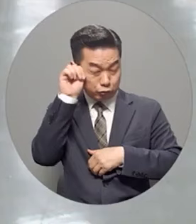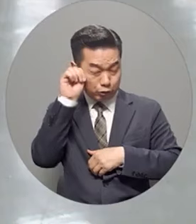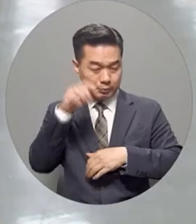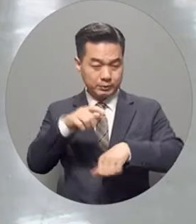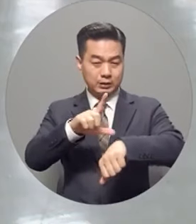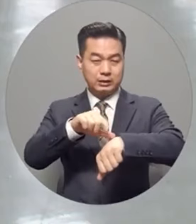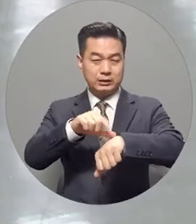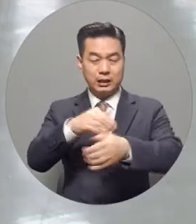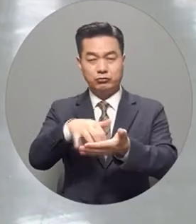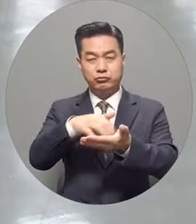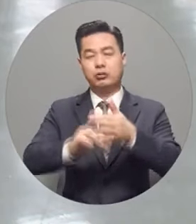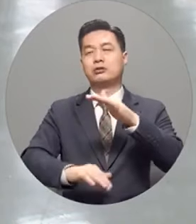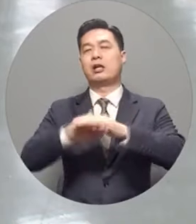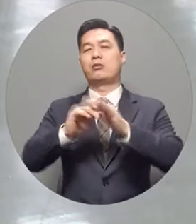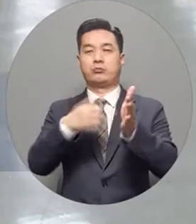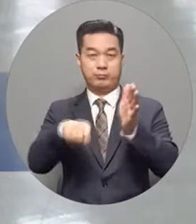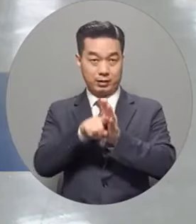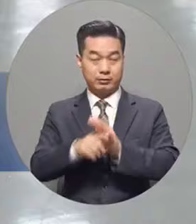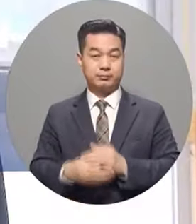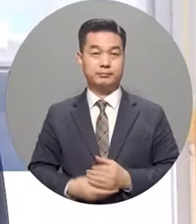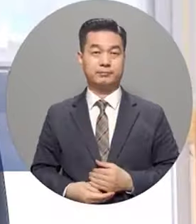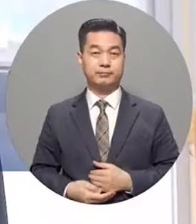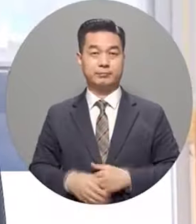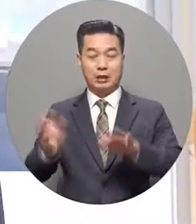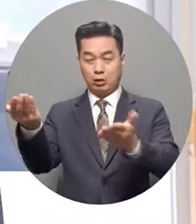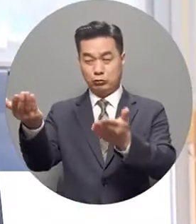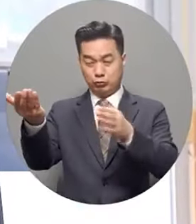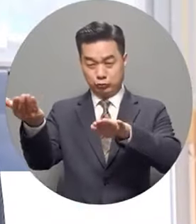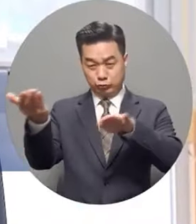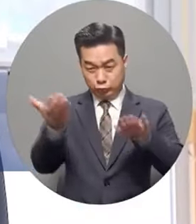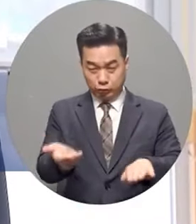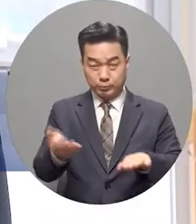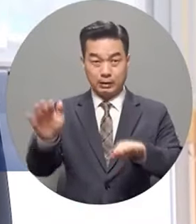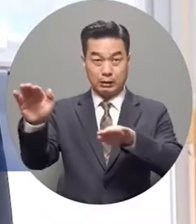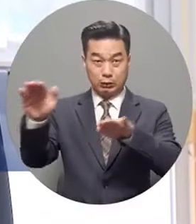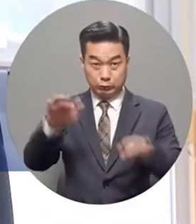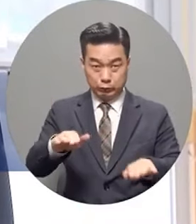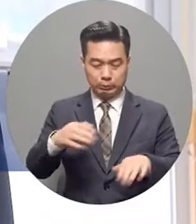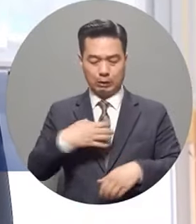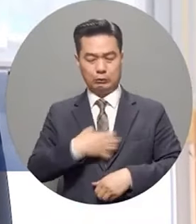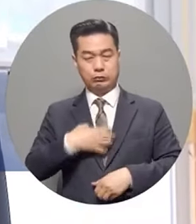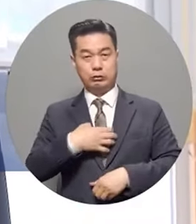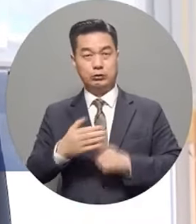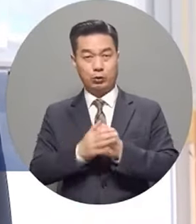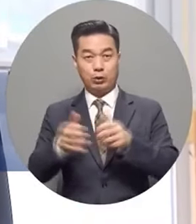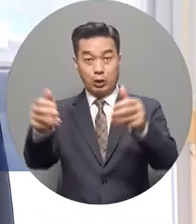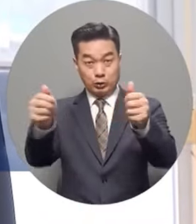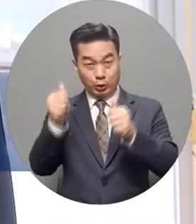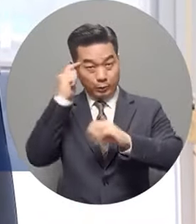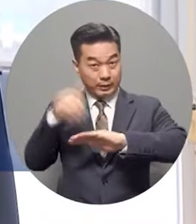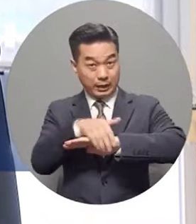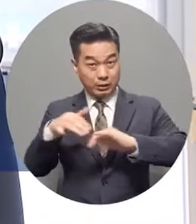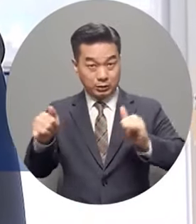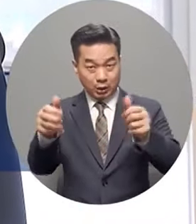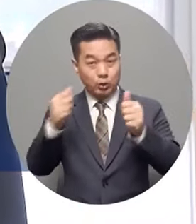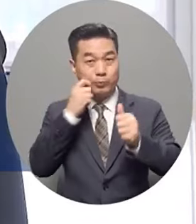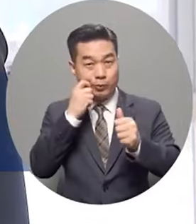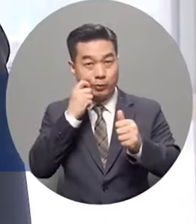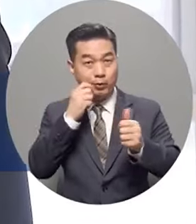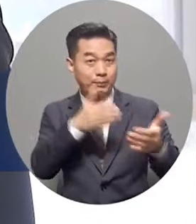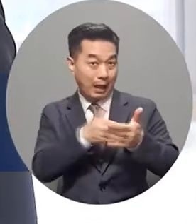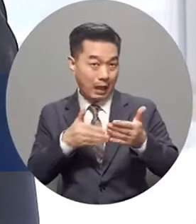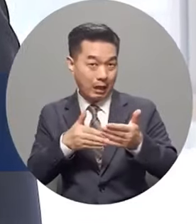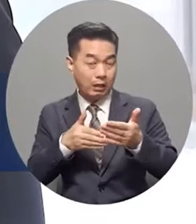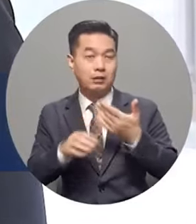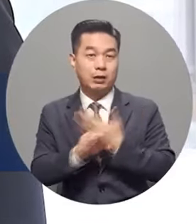유급당하는 걸 막기 위해서입니다. 학생들이 유급을 당하거나 또 졸업 예정자의 경우 졸업을 할 수 없고 또